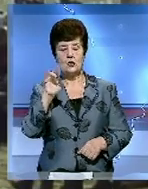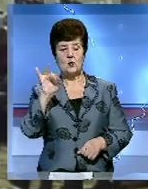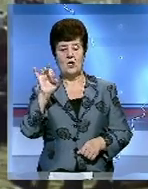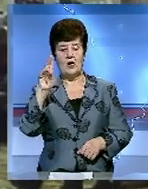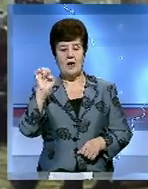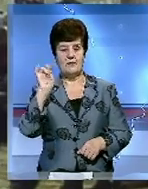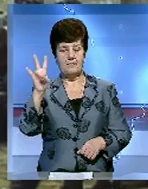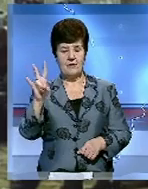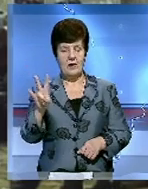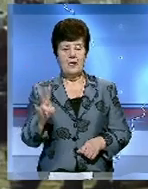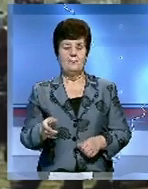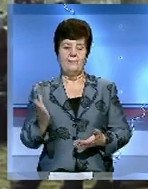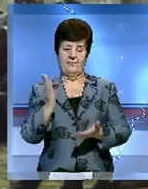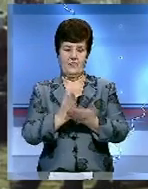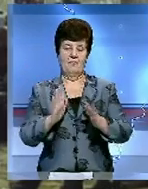dumneavoastră și vă felicităm!